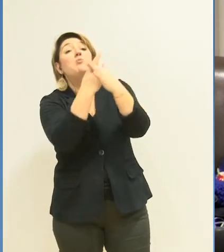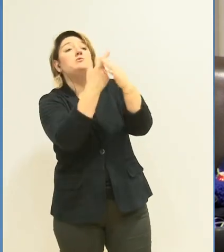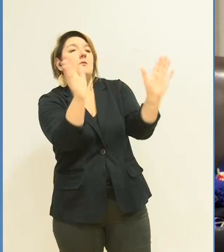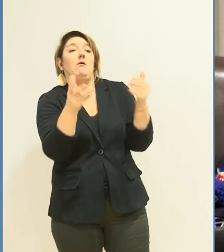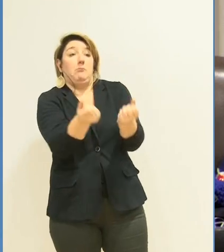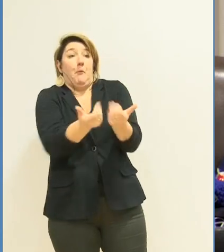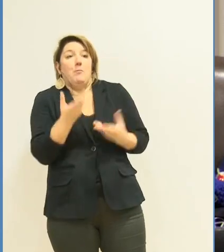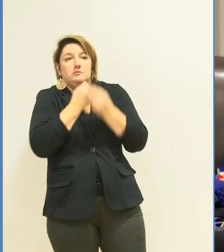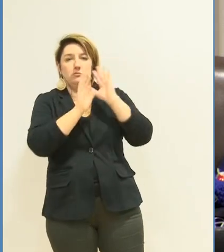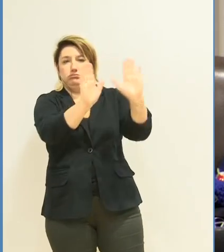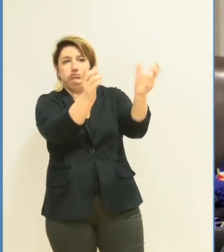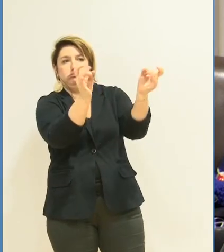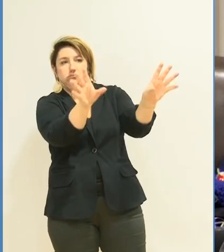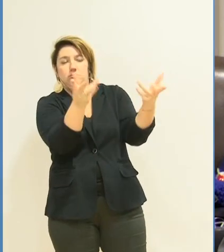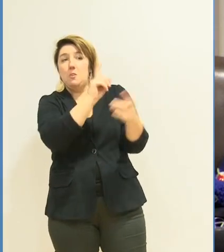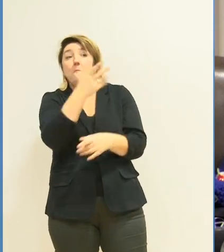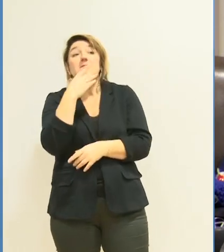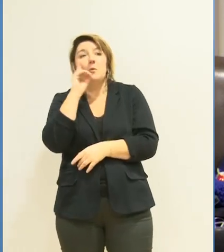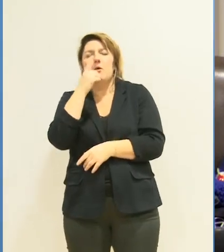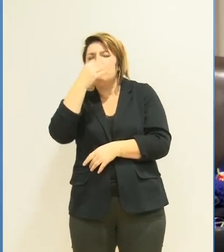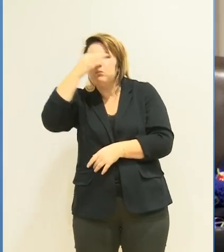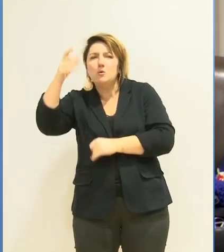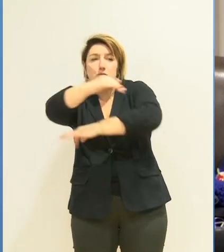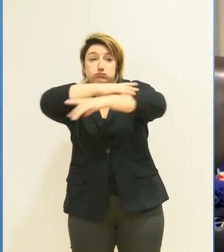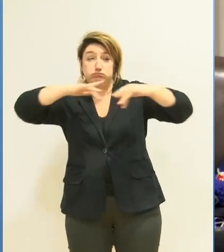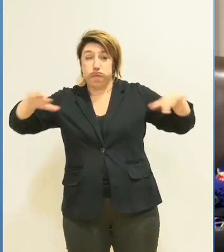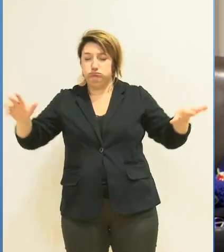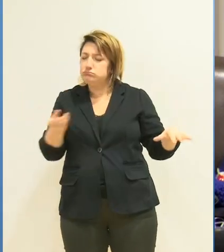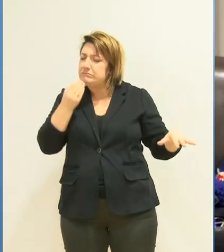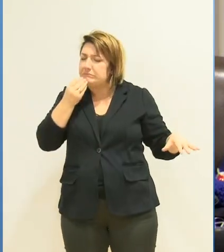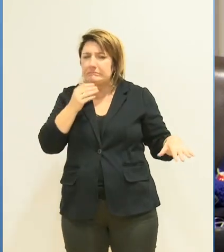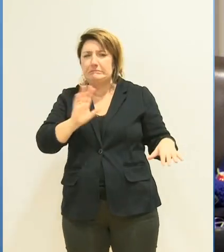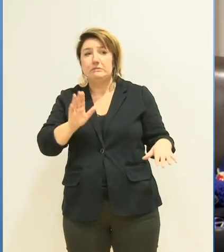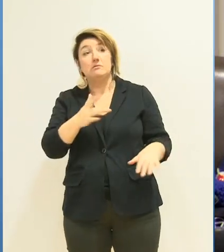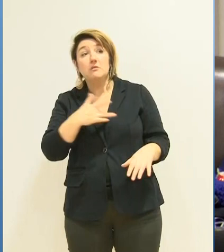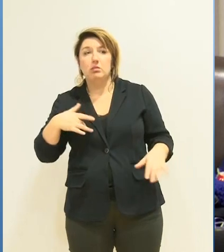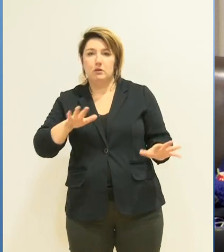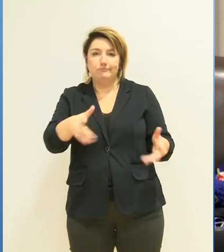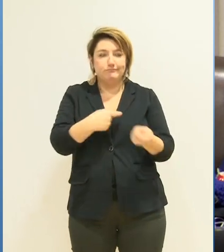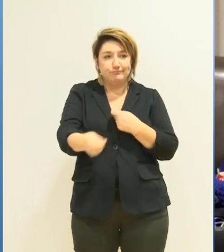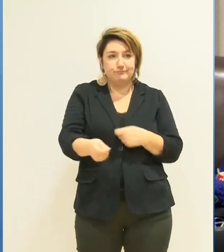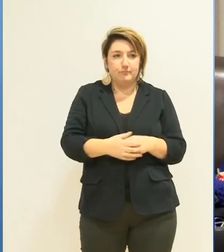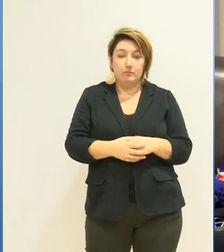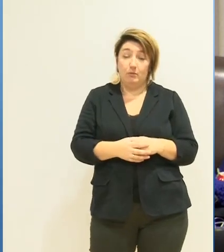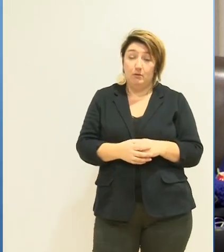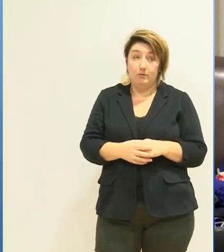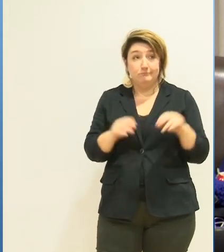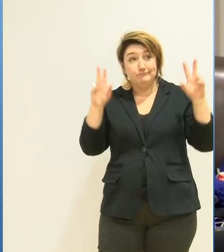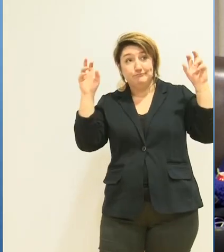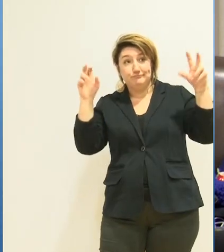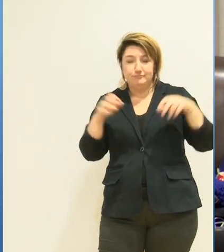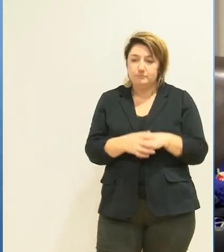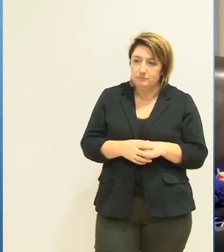vraiment au centre ville de grenoble parce que je pense que ce sera quand même pas terrible en matière de salubrité jarir alimentaires sous permettez